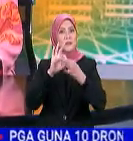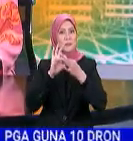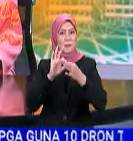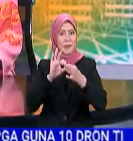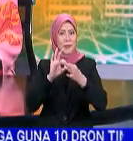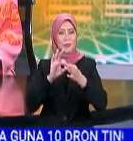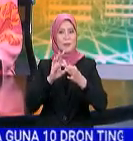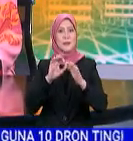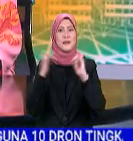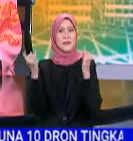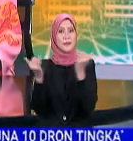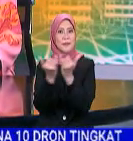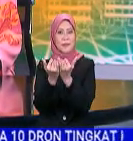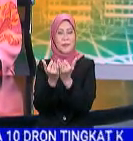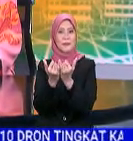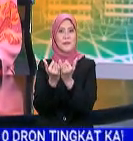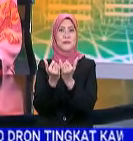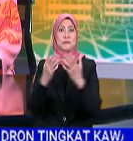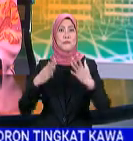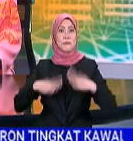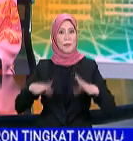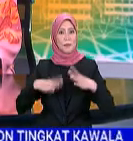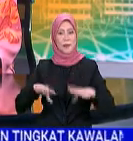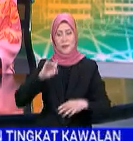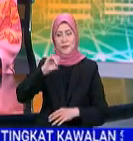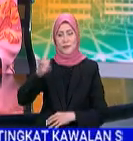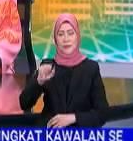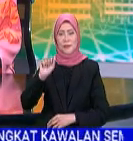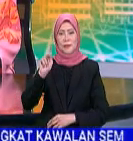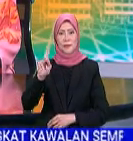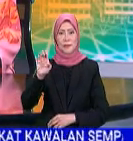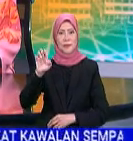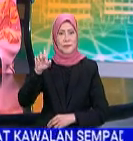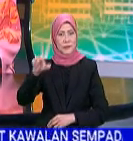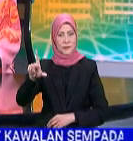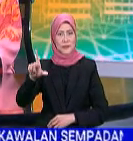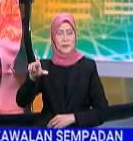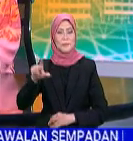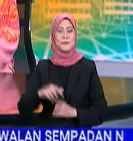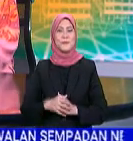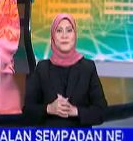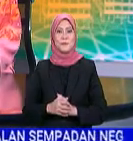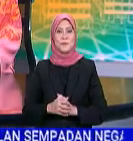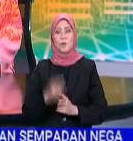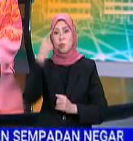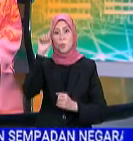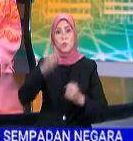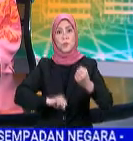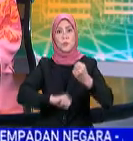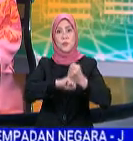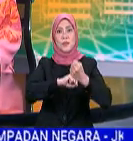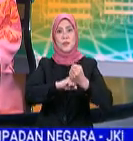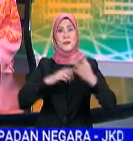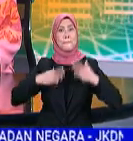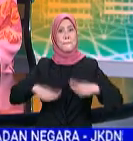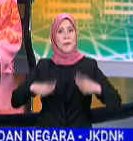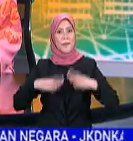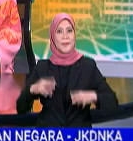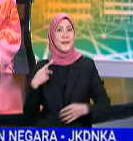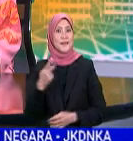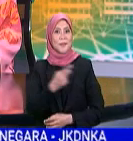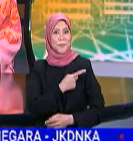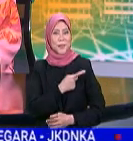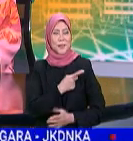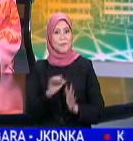strategik dengan syari'at tekstil terkemuka Malaysia itu yaitu bulan aja call bagi pengadaan pakaian khami